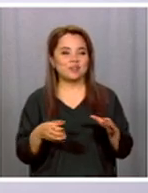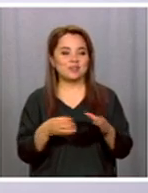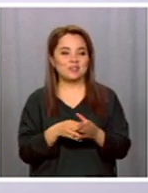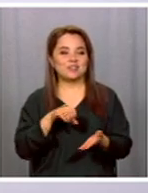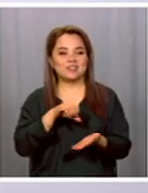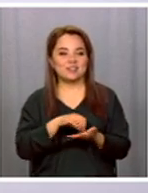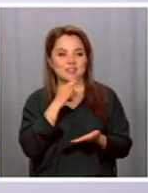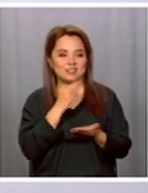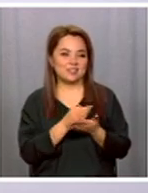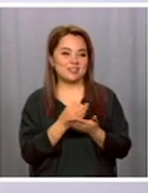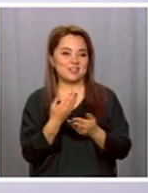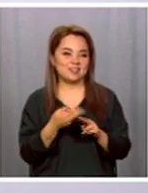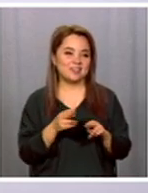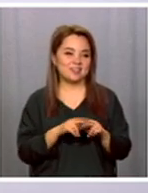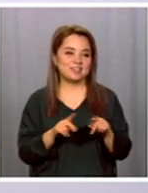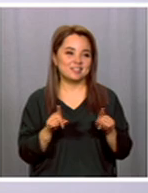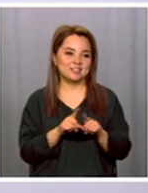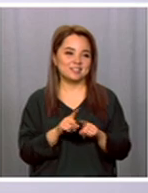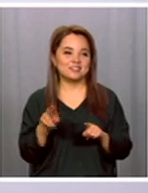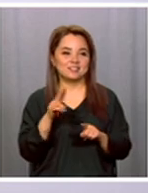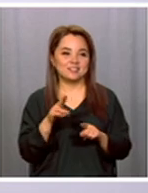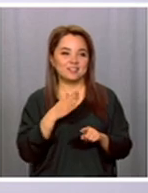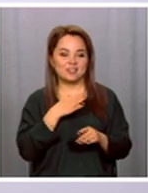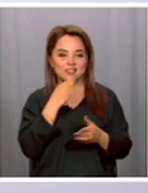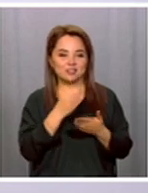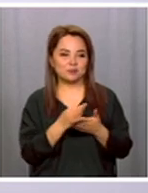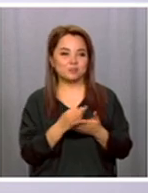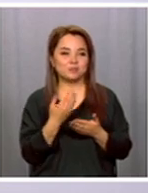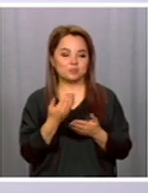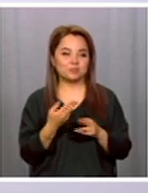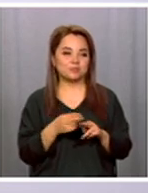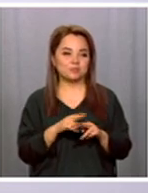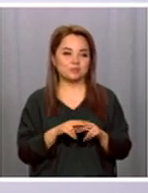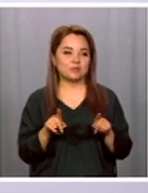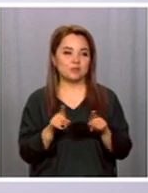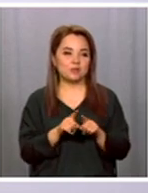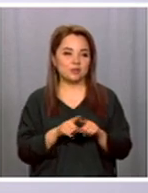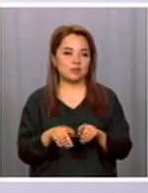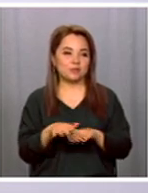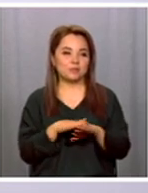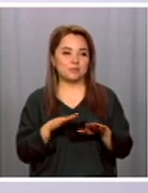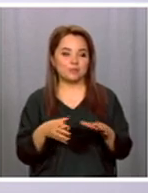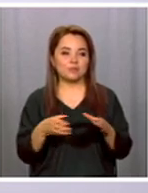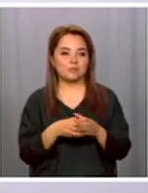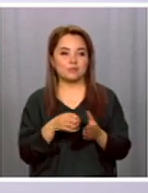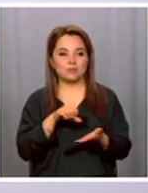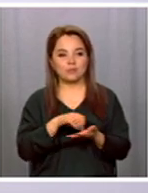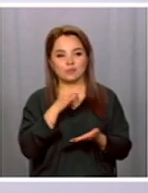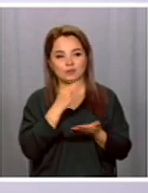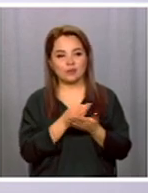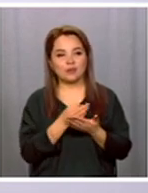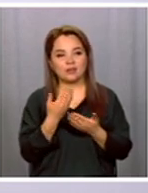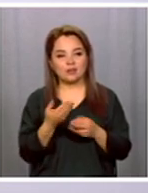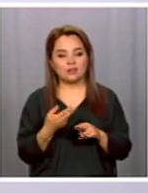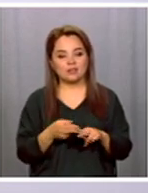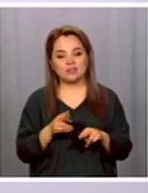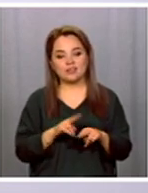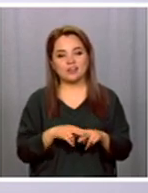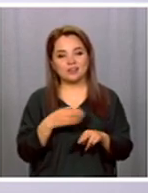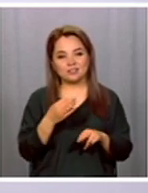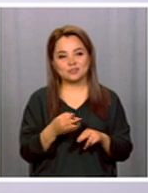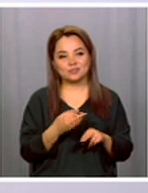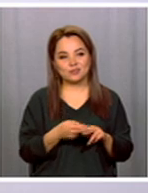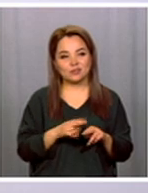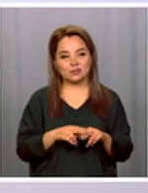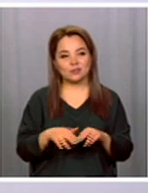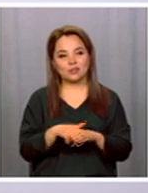еді. F мына D-міз біздің екі фокусқа ара қашықтықпен екі ортада жатыр. Жаңағы сәулелерді жүргізейік. Біріншісін бас